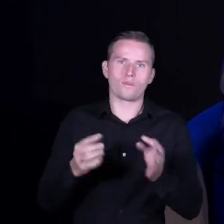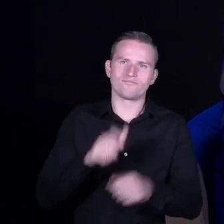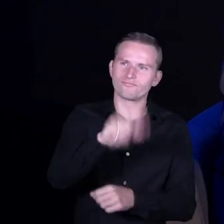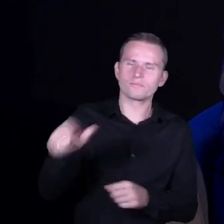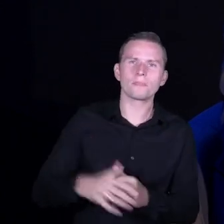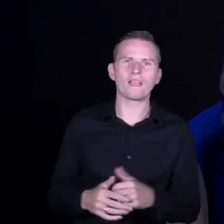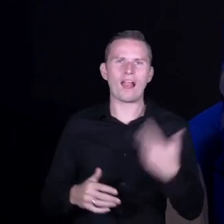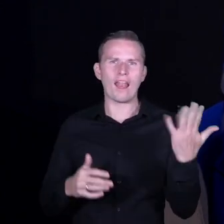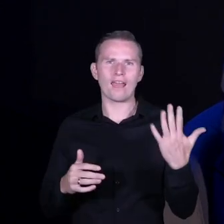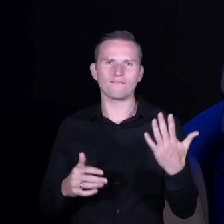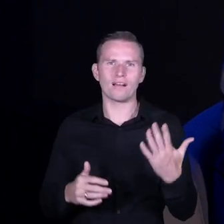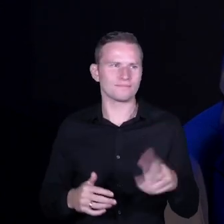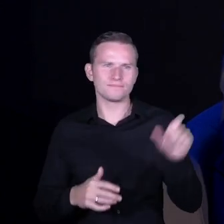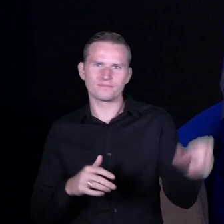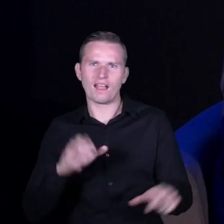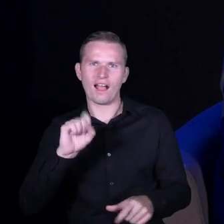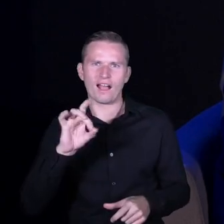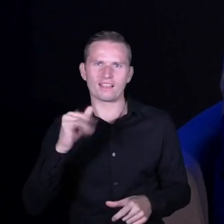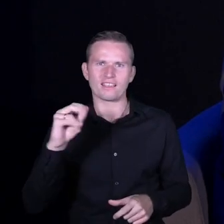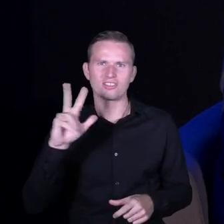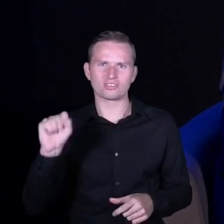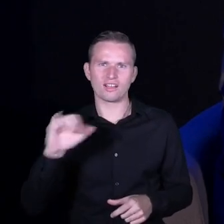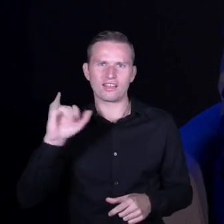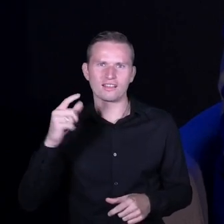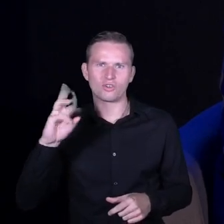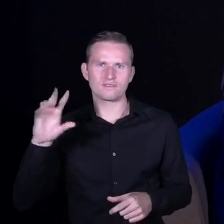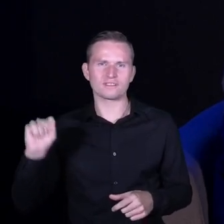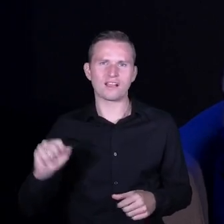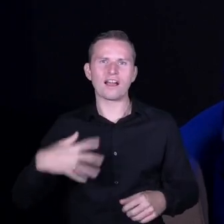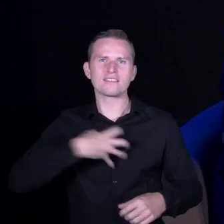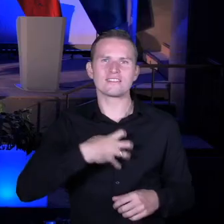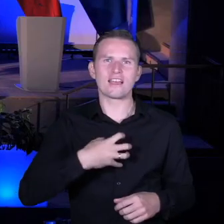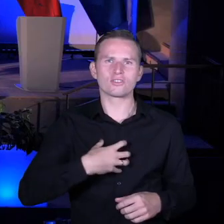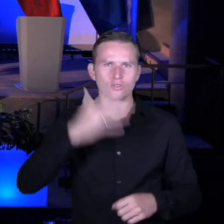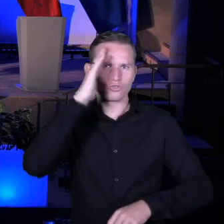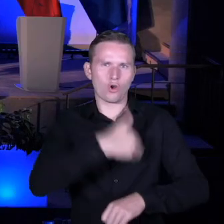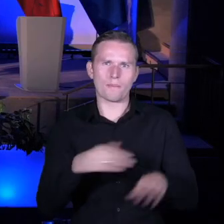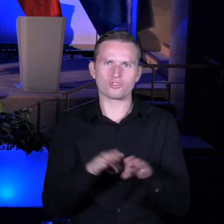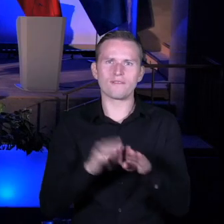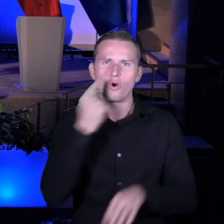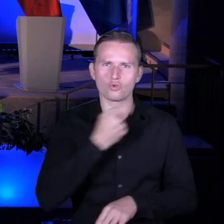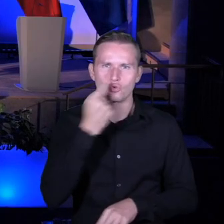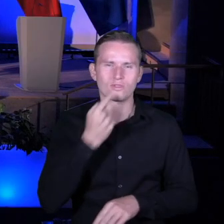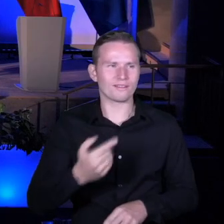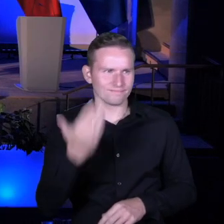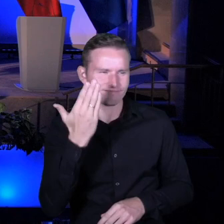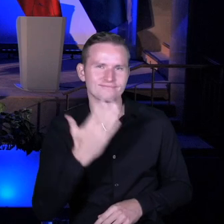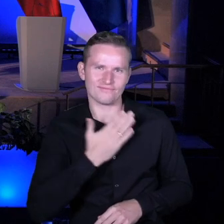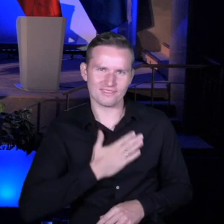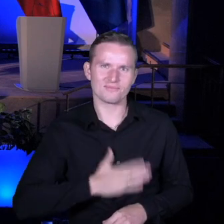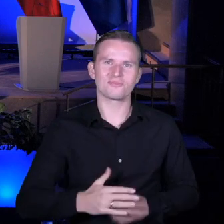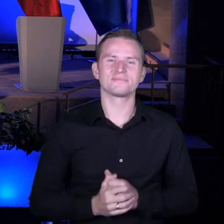zastanowić, pani Agnieszka Jankowska, dyrektor Szkoły Podstawowej nr 1 imienia Armii Krajowej w Ostródzie. Bardzo miło, uczestniczka